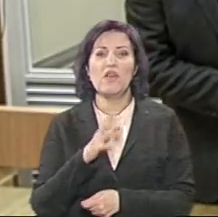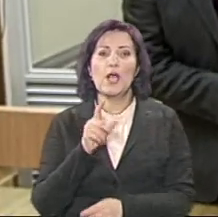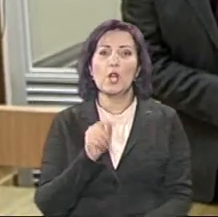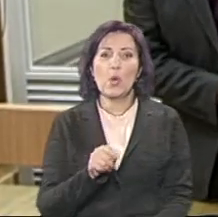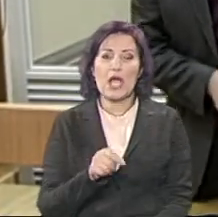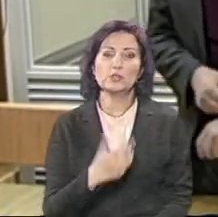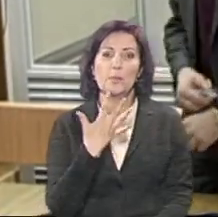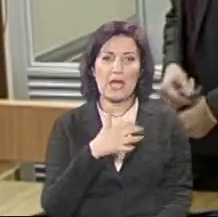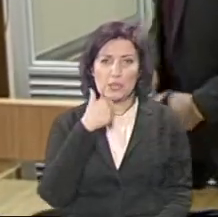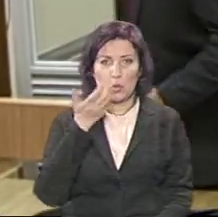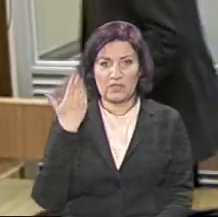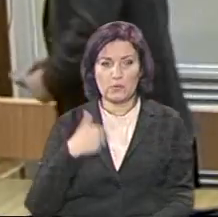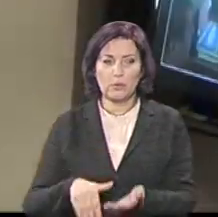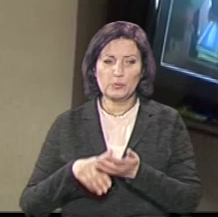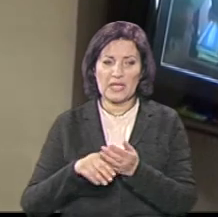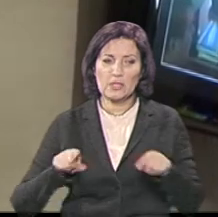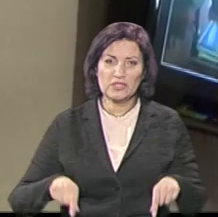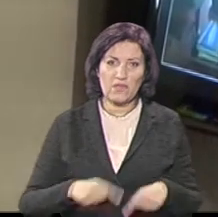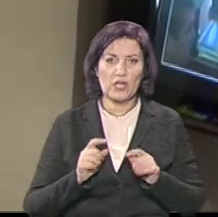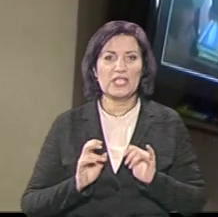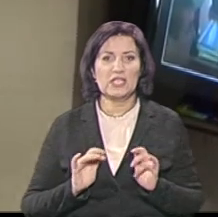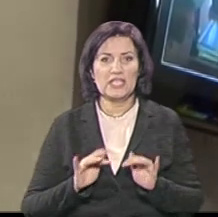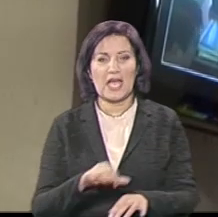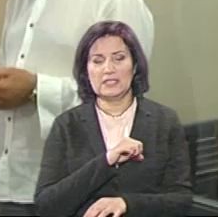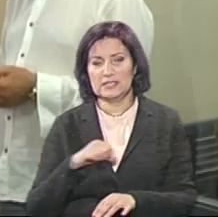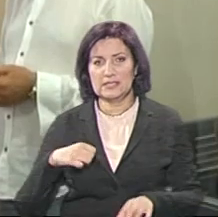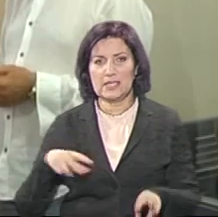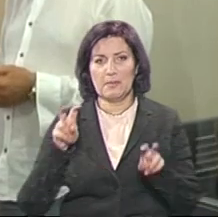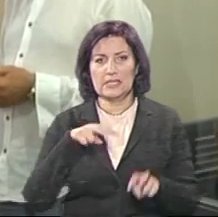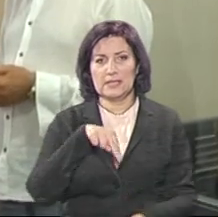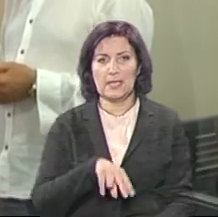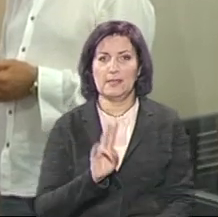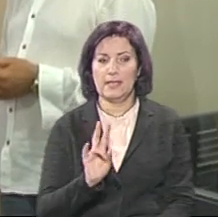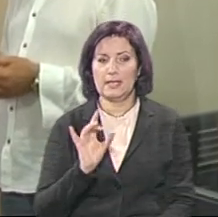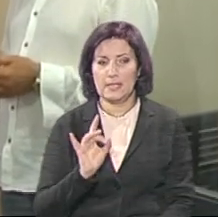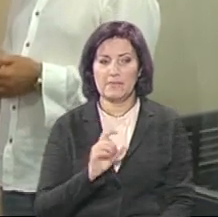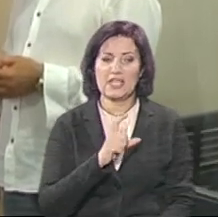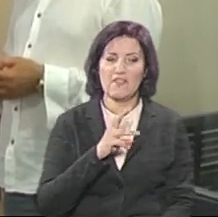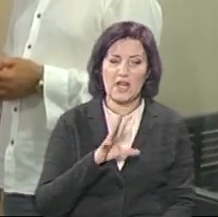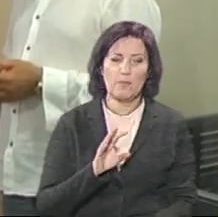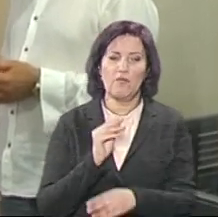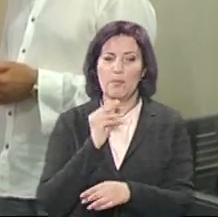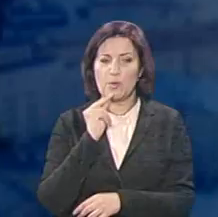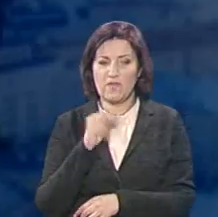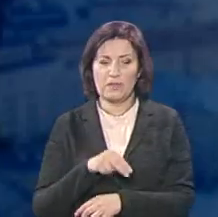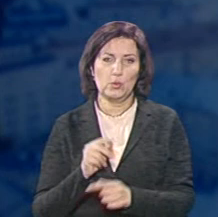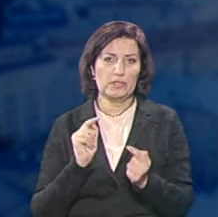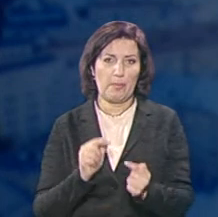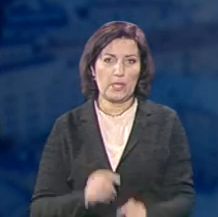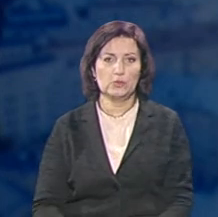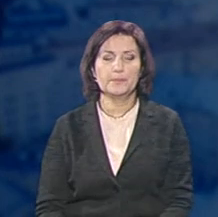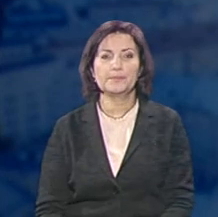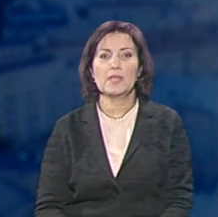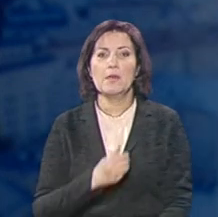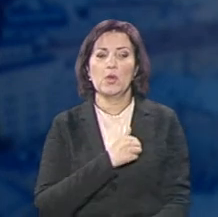тому, а також сприянні створенню і діяльності самоназваної ЛНР. Єфремов провину заперечує.